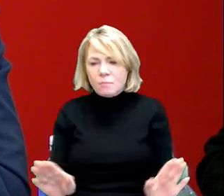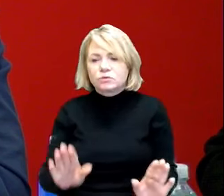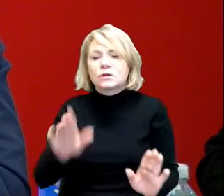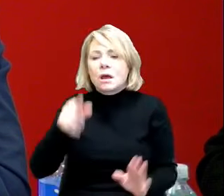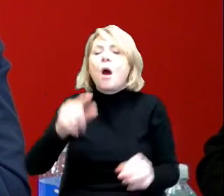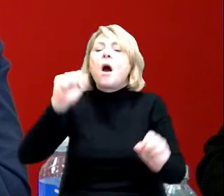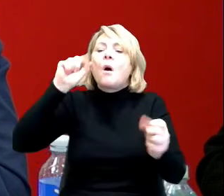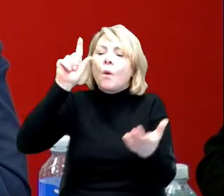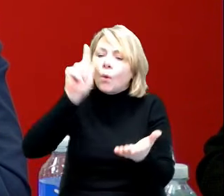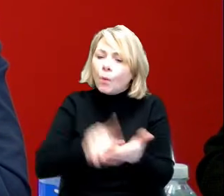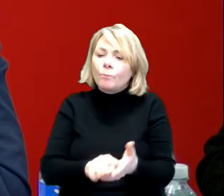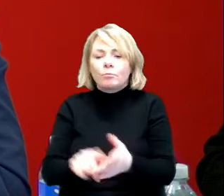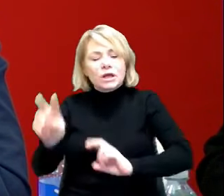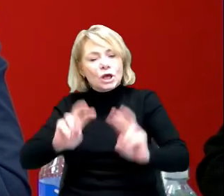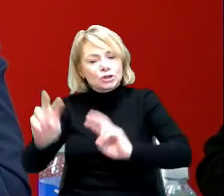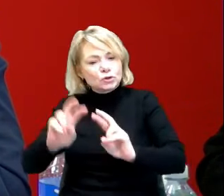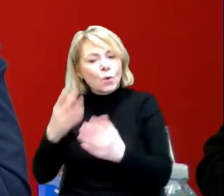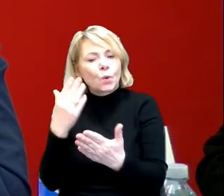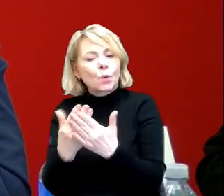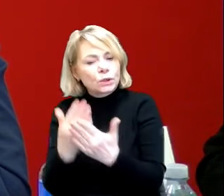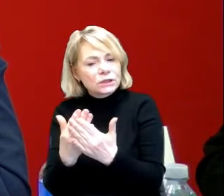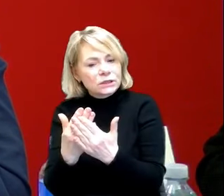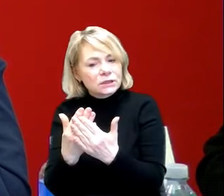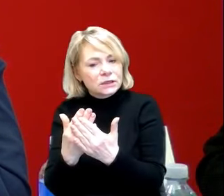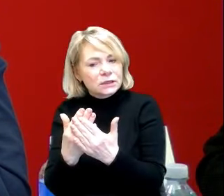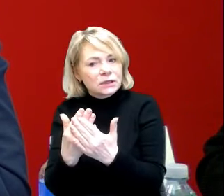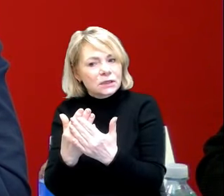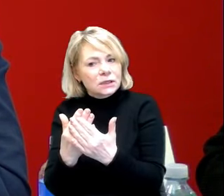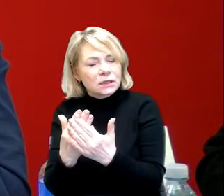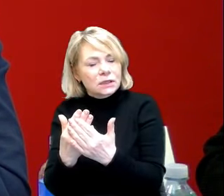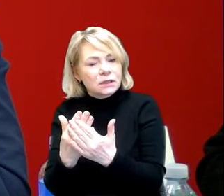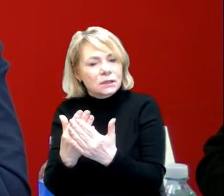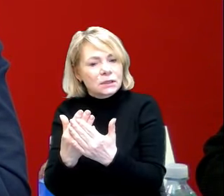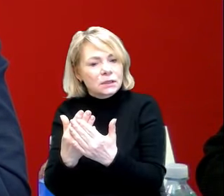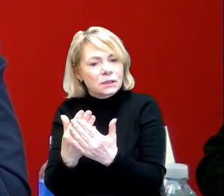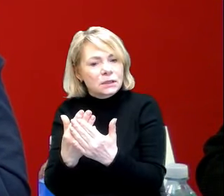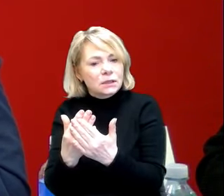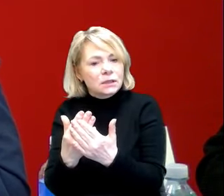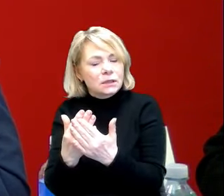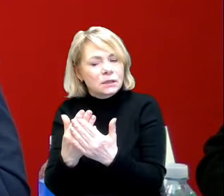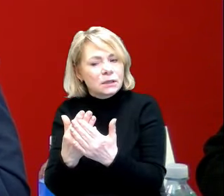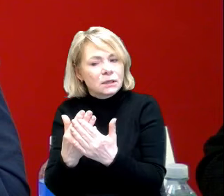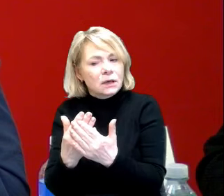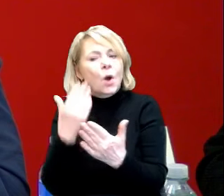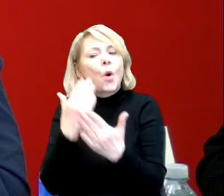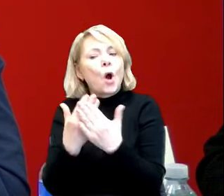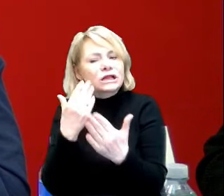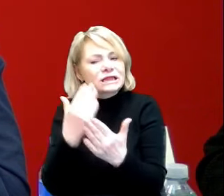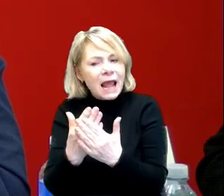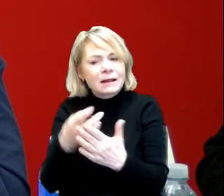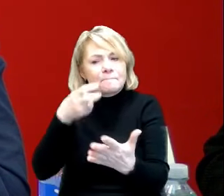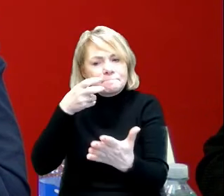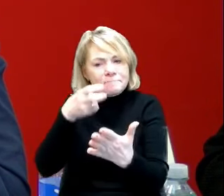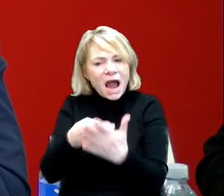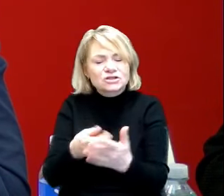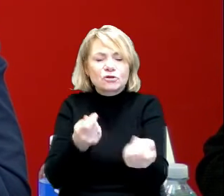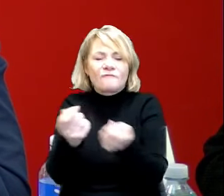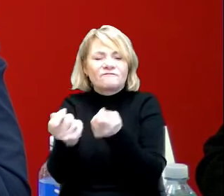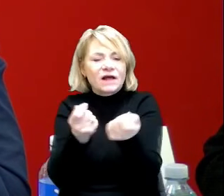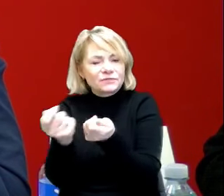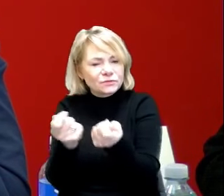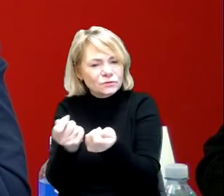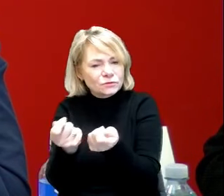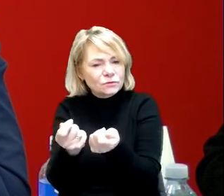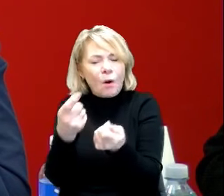ieškoti kodėl visų pirma išsiaiškinant kodėl pašto vadovė šį pastatą a